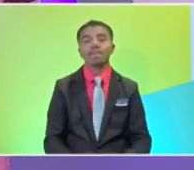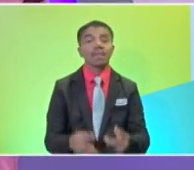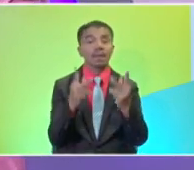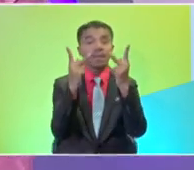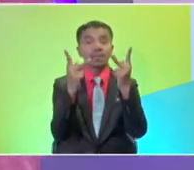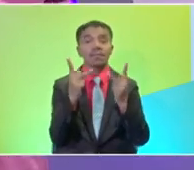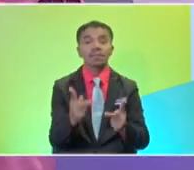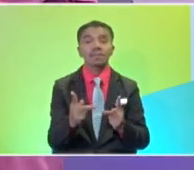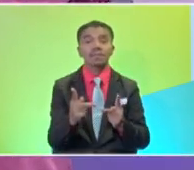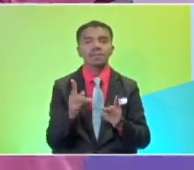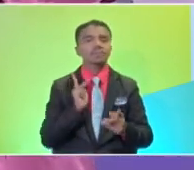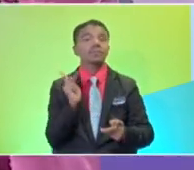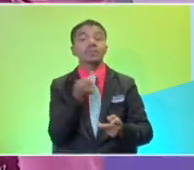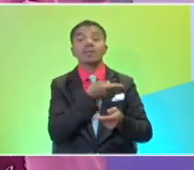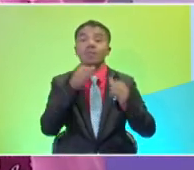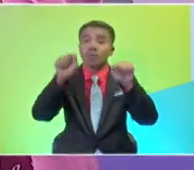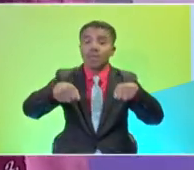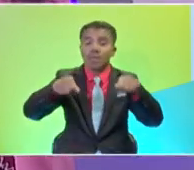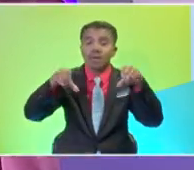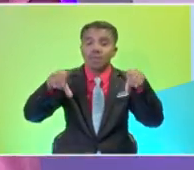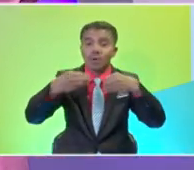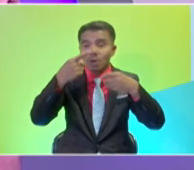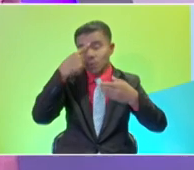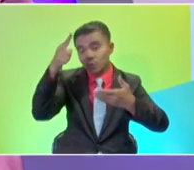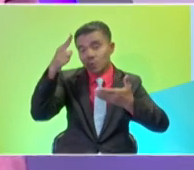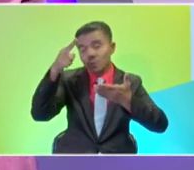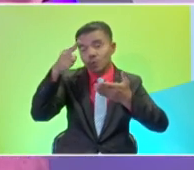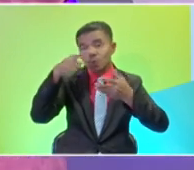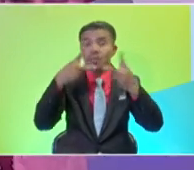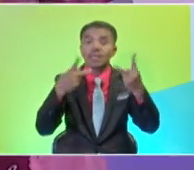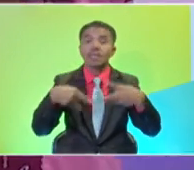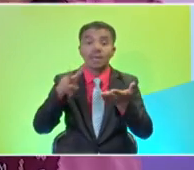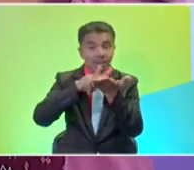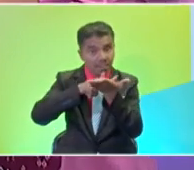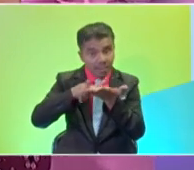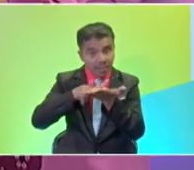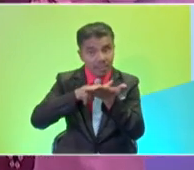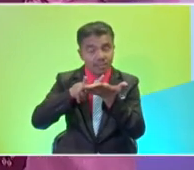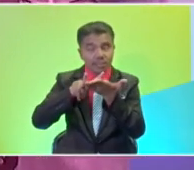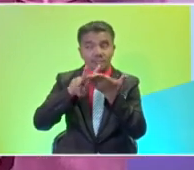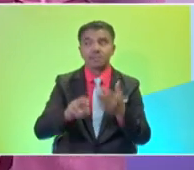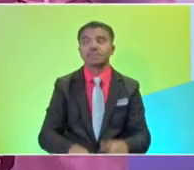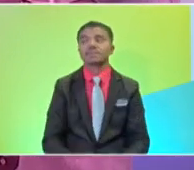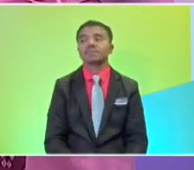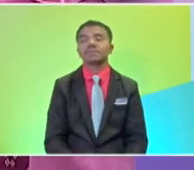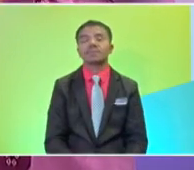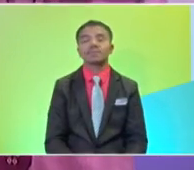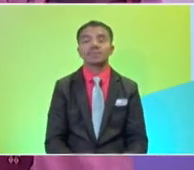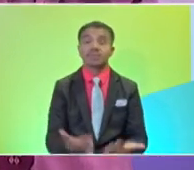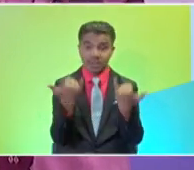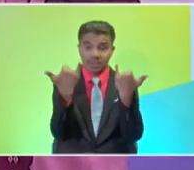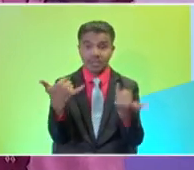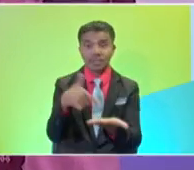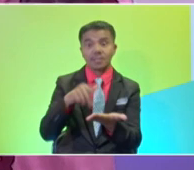kemiran membaca pelajar-pelajar kita okey kita lihat sanat Iman bagaimana kita nak merujuk pada sp3.1.1 kan makna